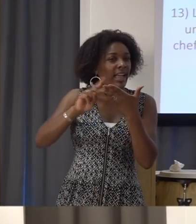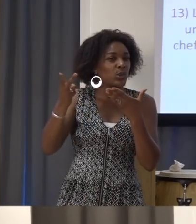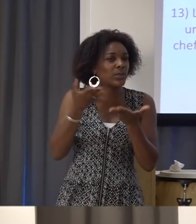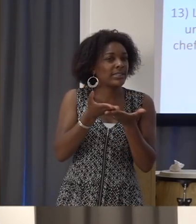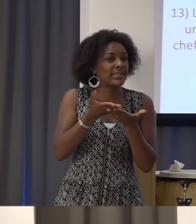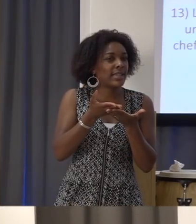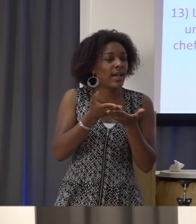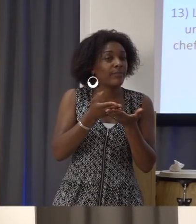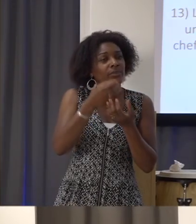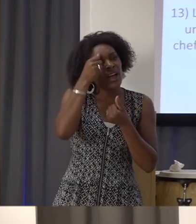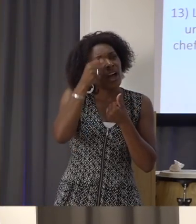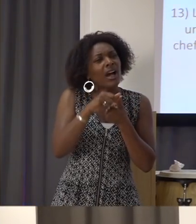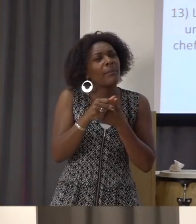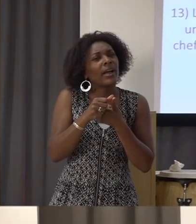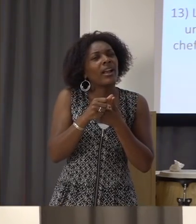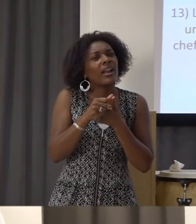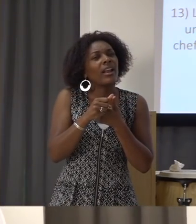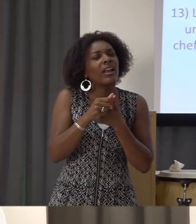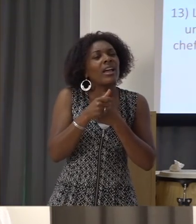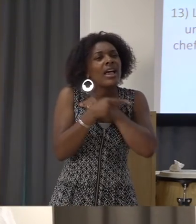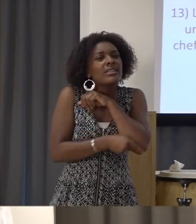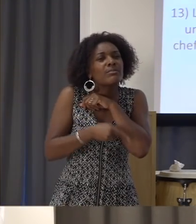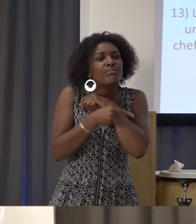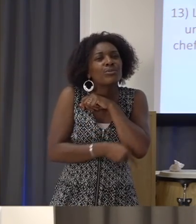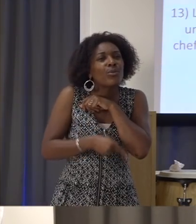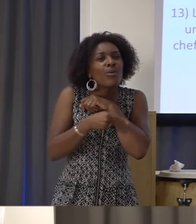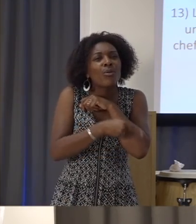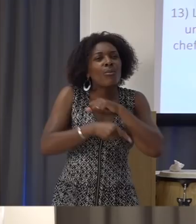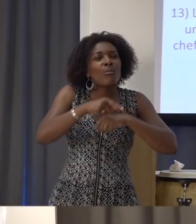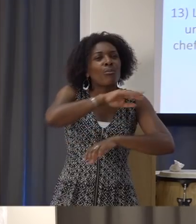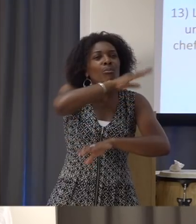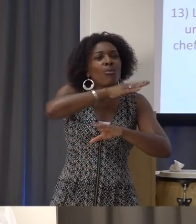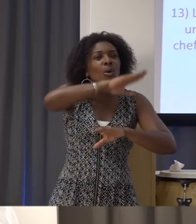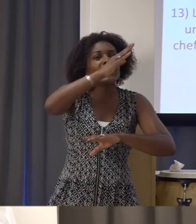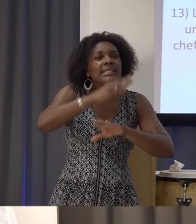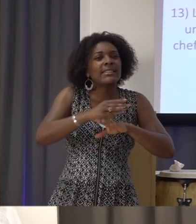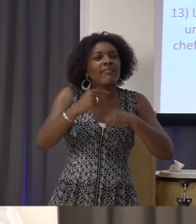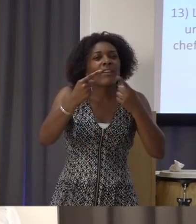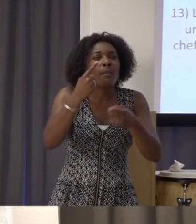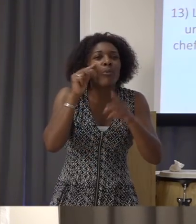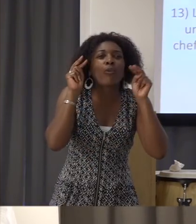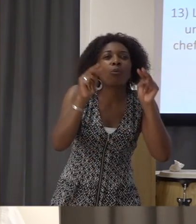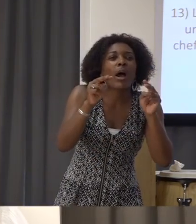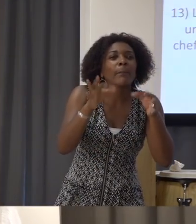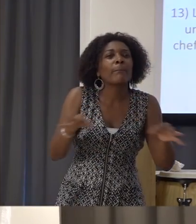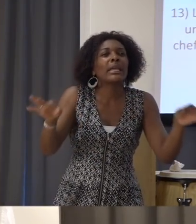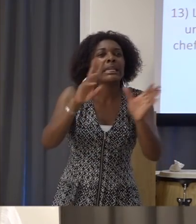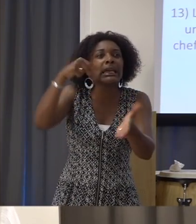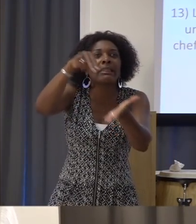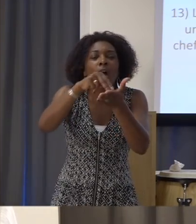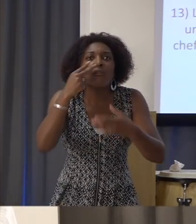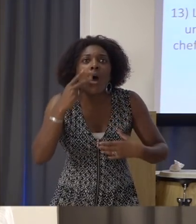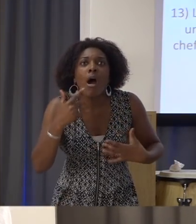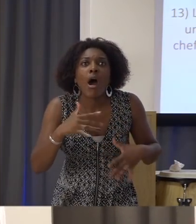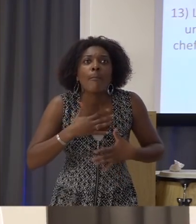Rappelez-vous du rapport qu'a fait les espions de Moïse à leur retour. Ils étaient paniqués.